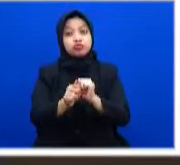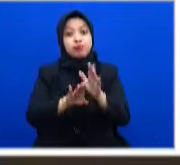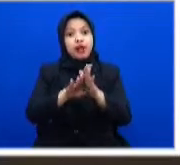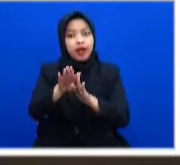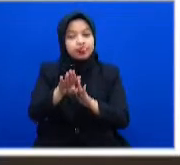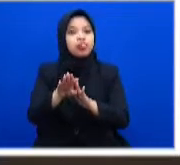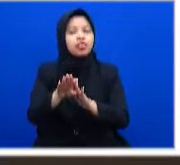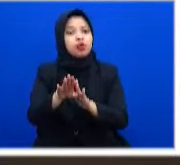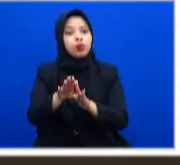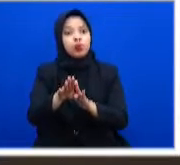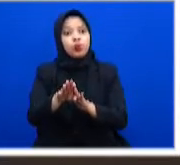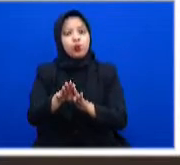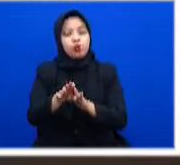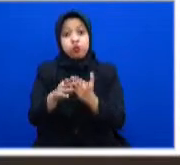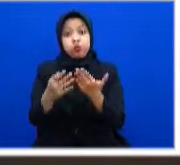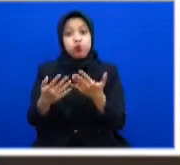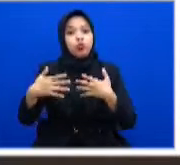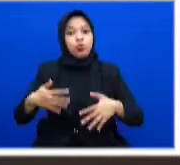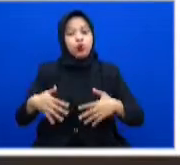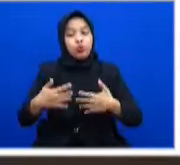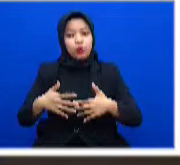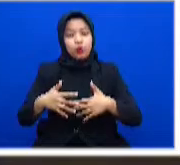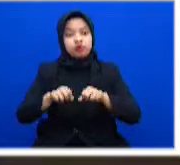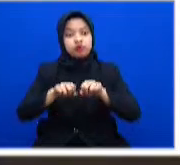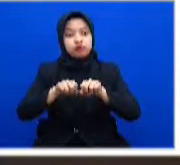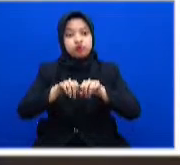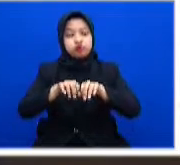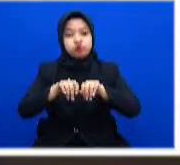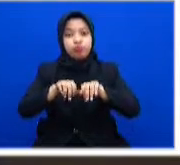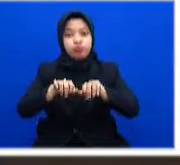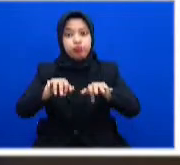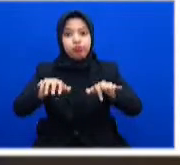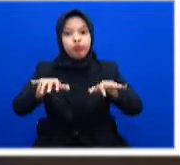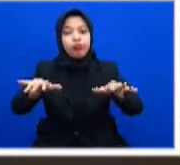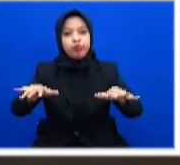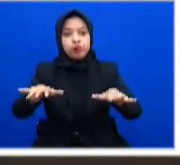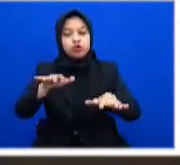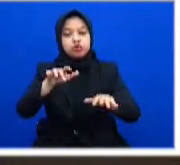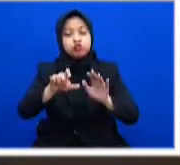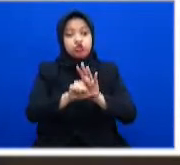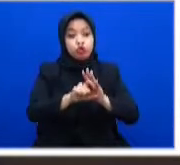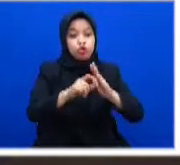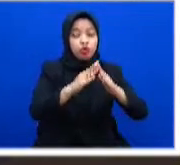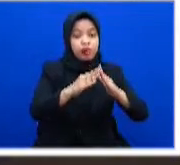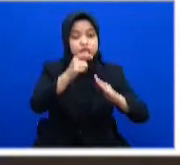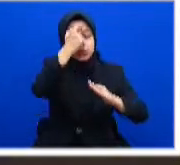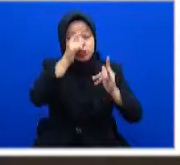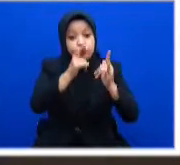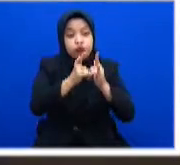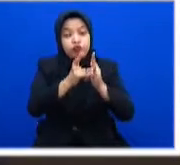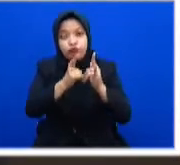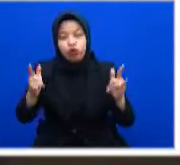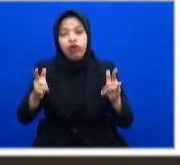sehingga itu mulai ia kelihatan seperti di rumah sakit tidak mampu untuk